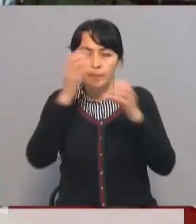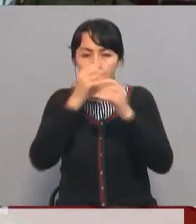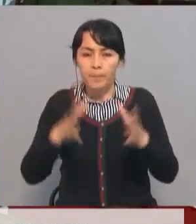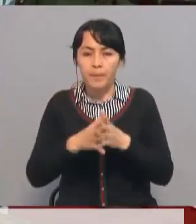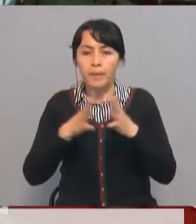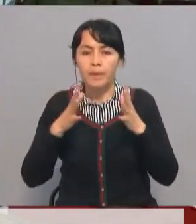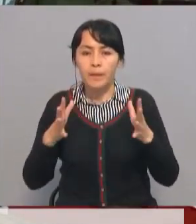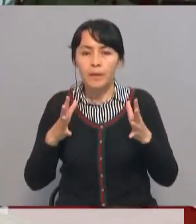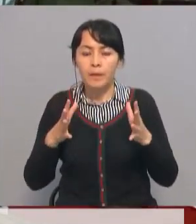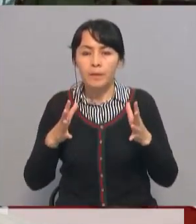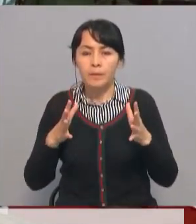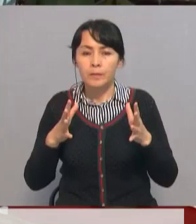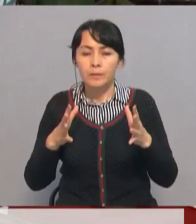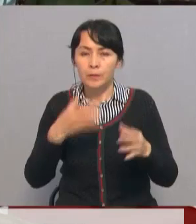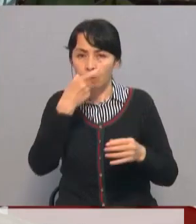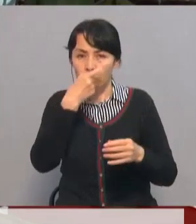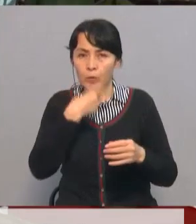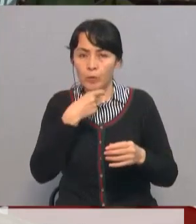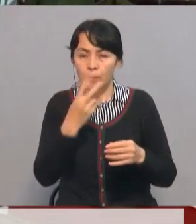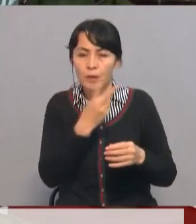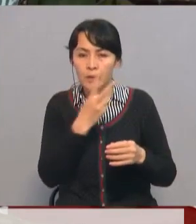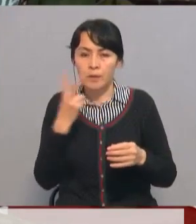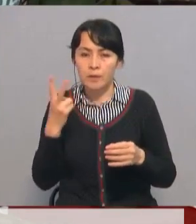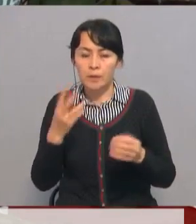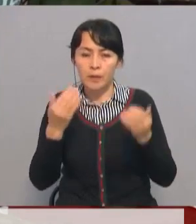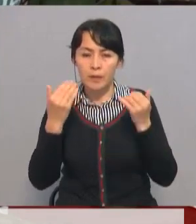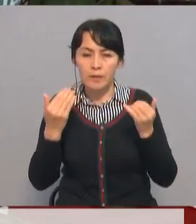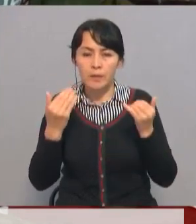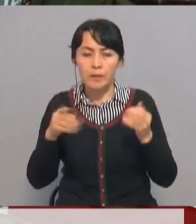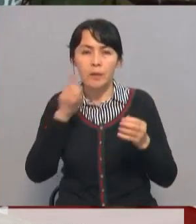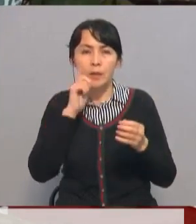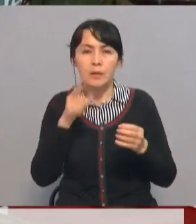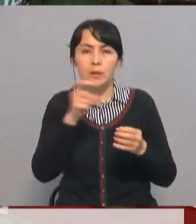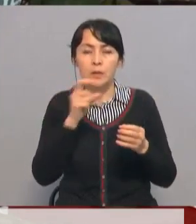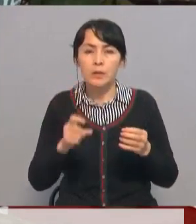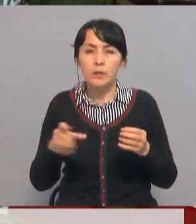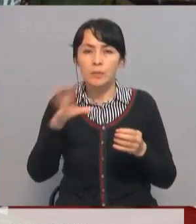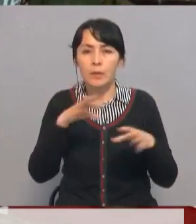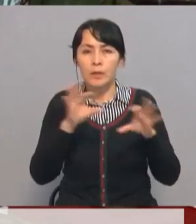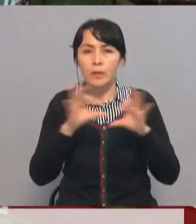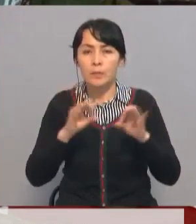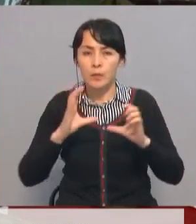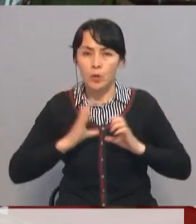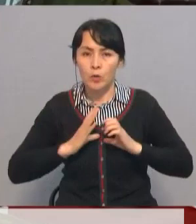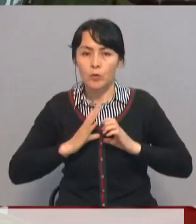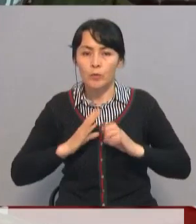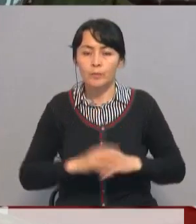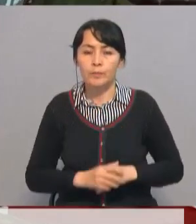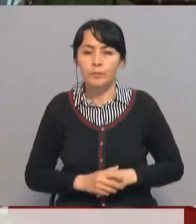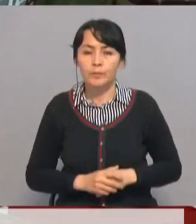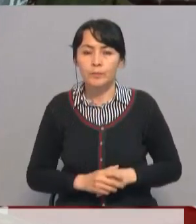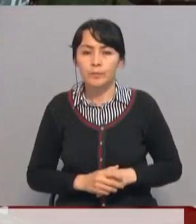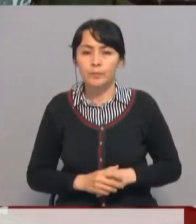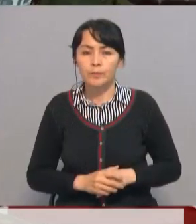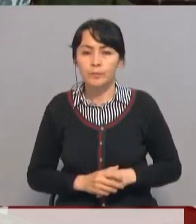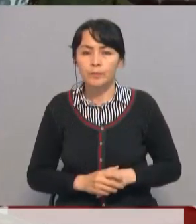кең және ұқымды ғой, ұқыпты ғой қарап тұрсаңыз. Қазіргі жастарға осы нәрсені дәріптесек, бұл құнды зат. Ал